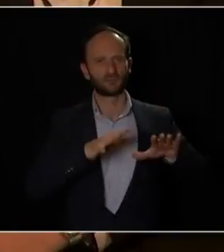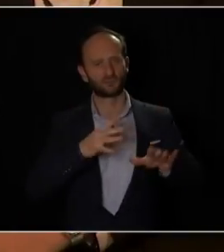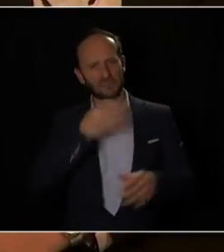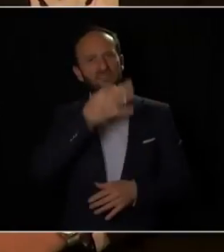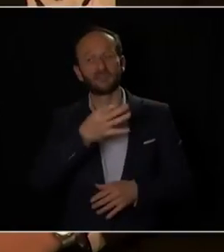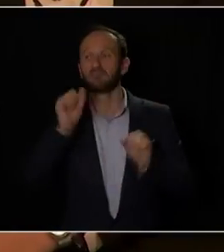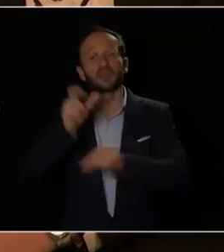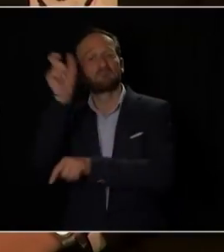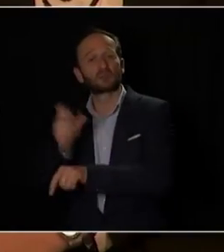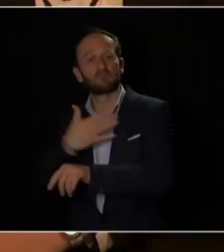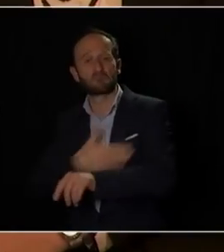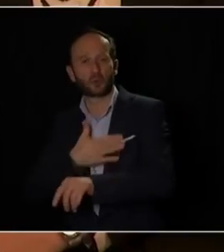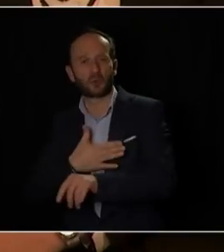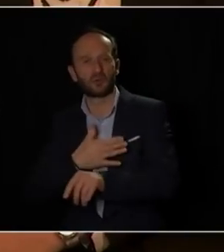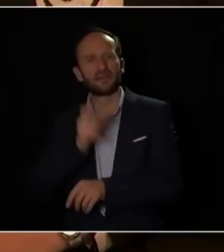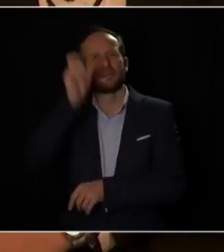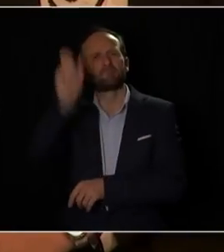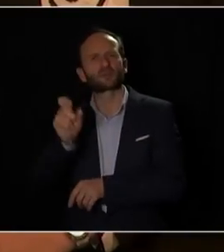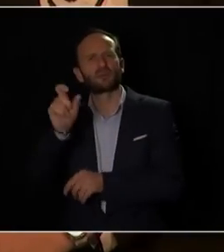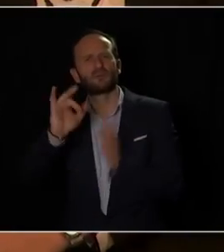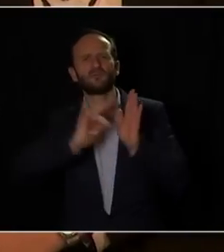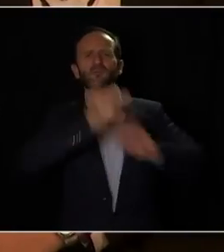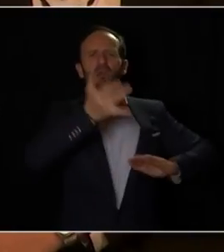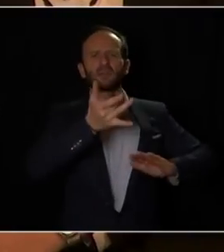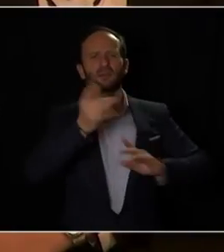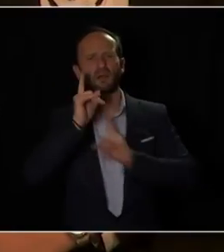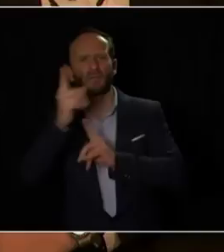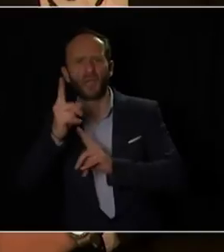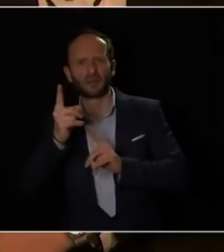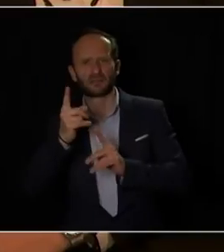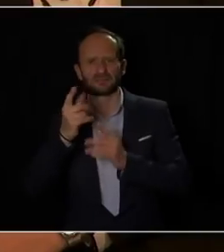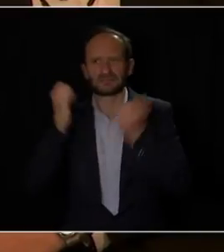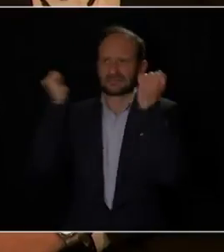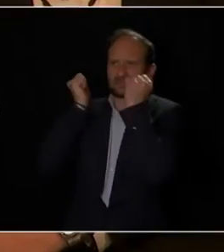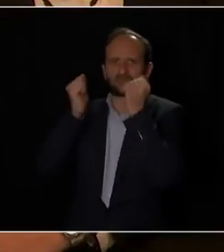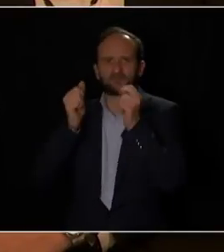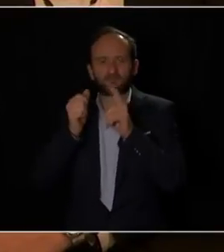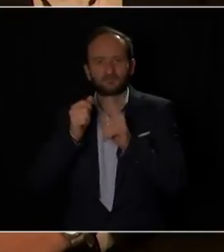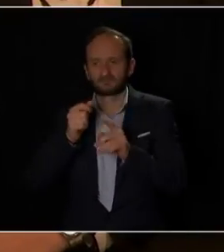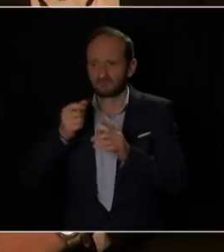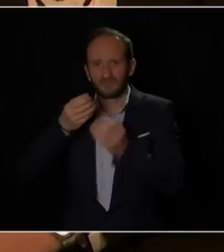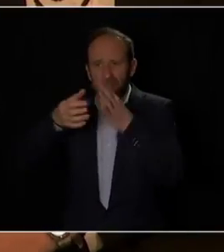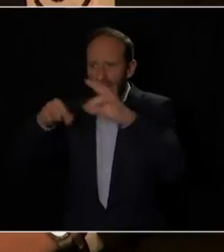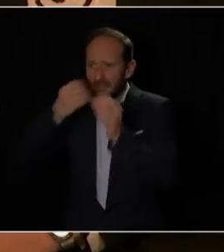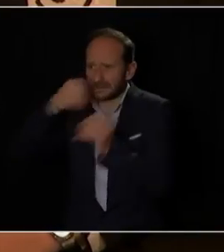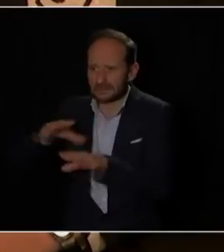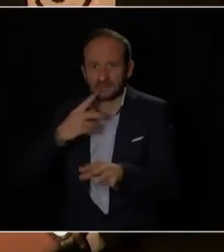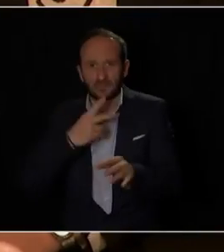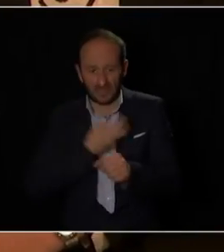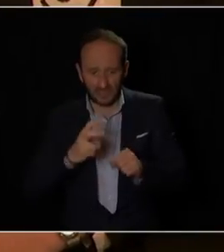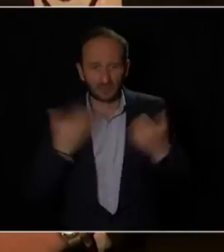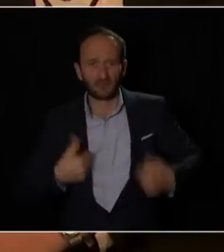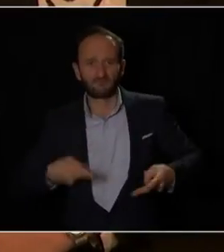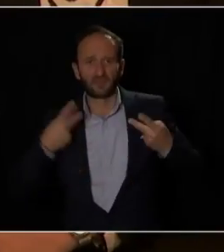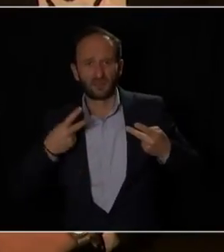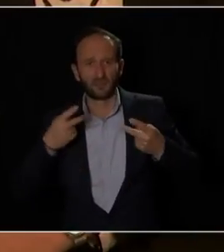Ce sont des réfugiés. Ils ont fui la guerre et les persécutions. Ils ont quitté leur pays au péril de leur vie. Ils ont d'ailleurs laissé